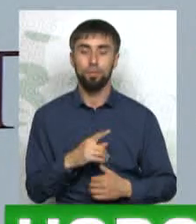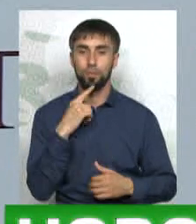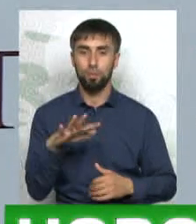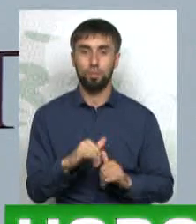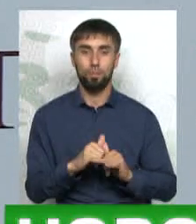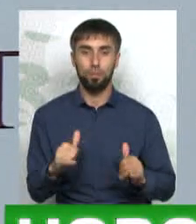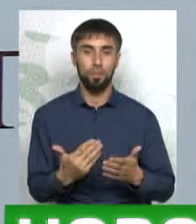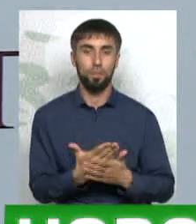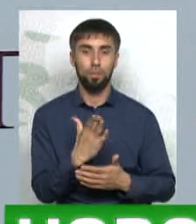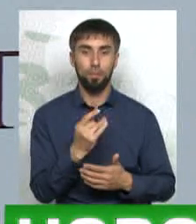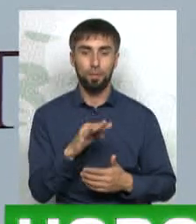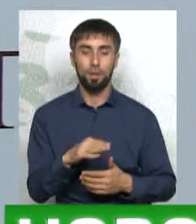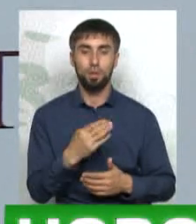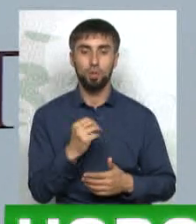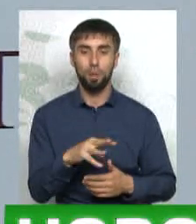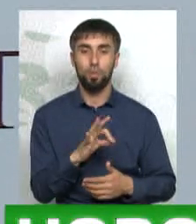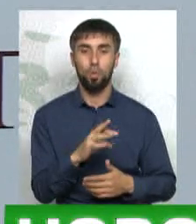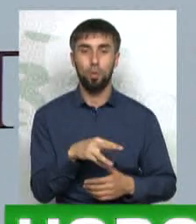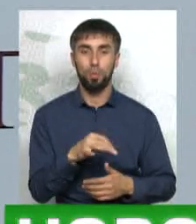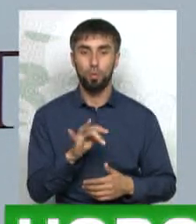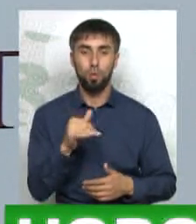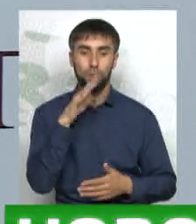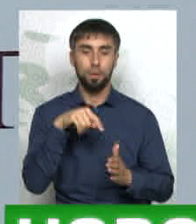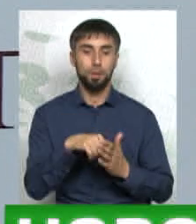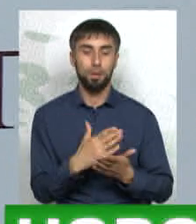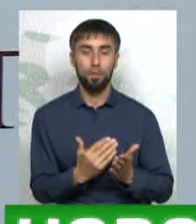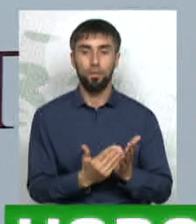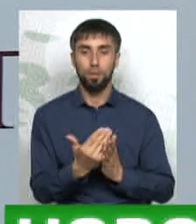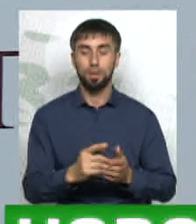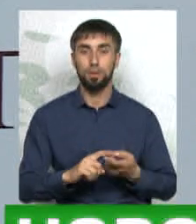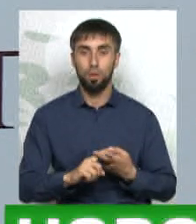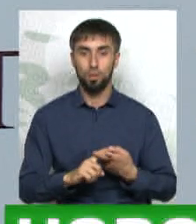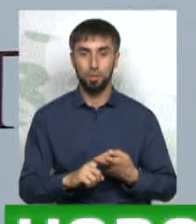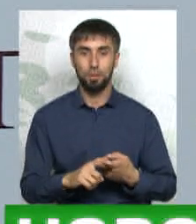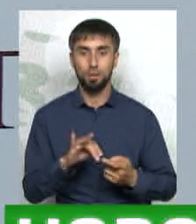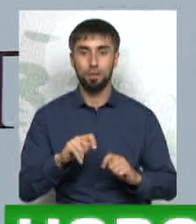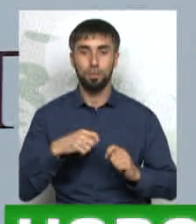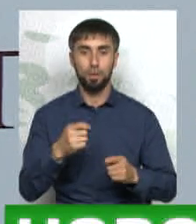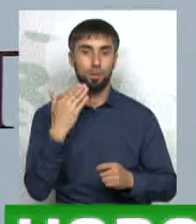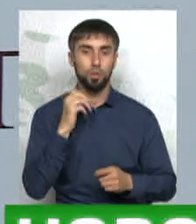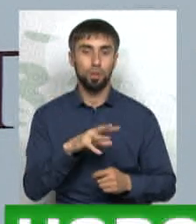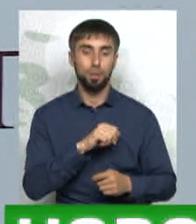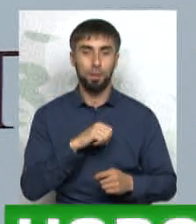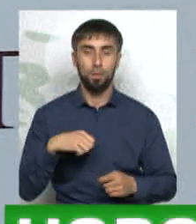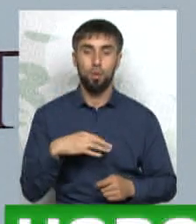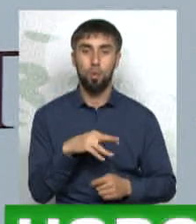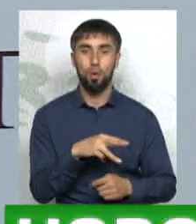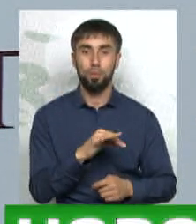распространился новый вариант штамма омикрон, который имеет высокую заразность и передается легче, чем сам